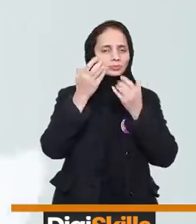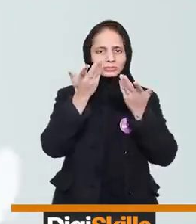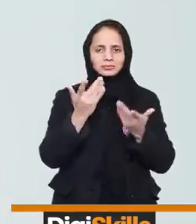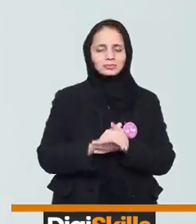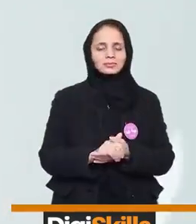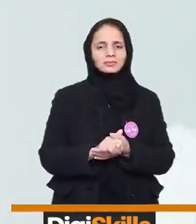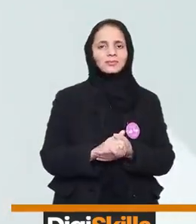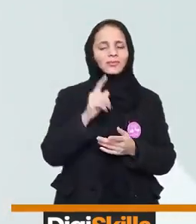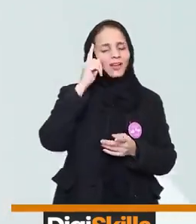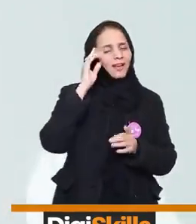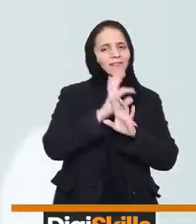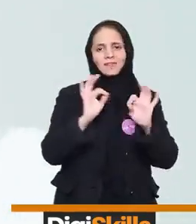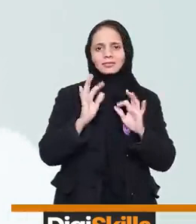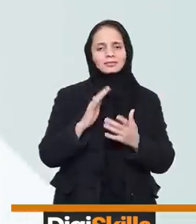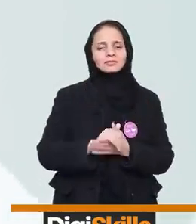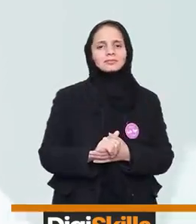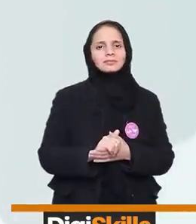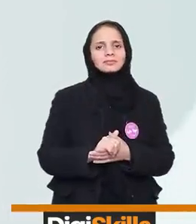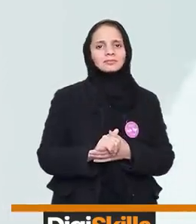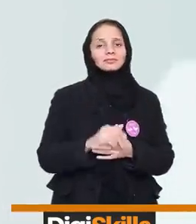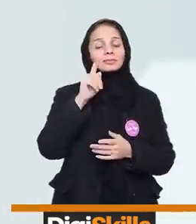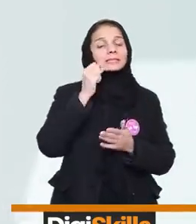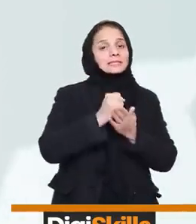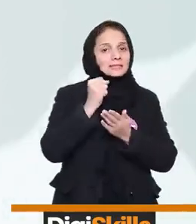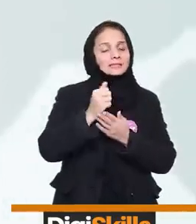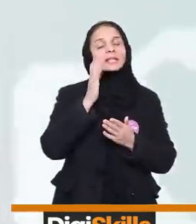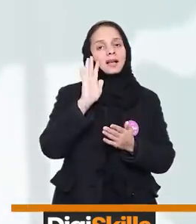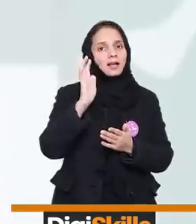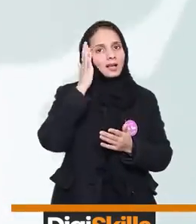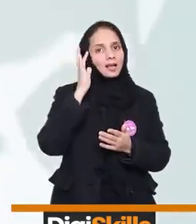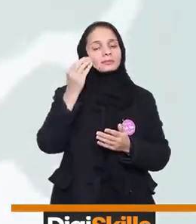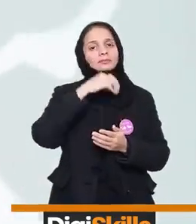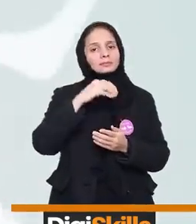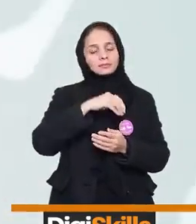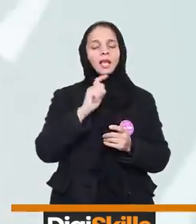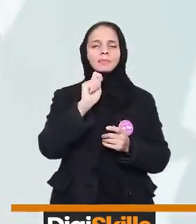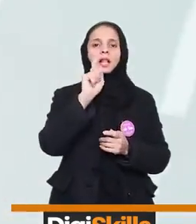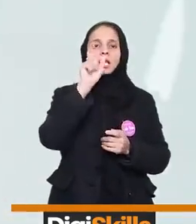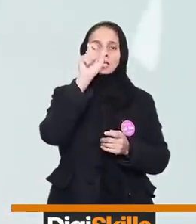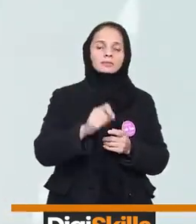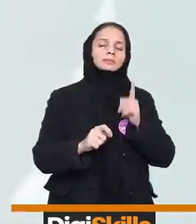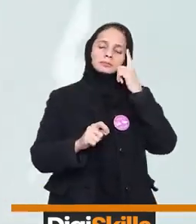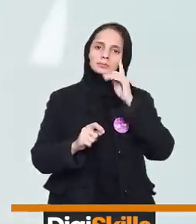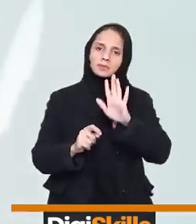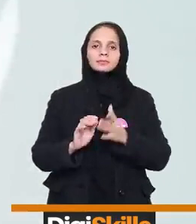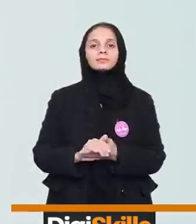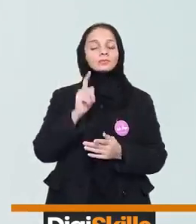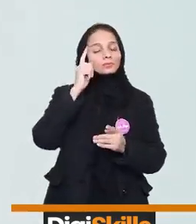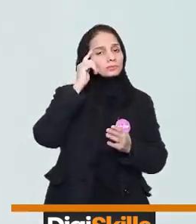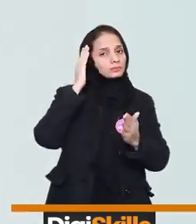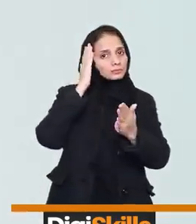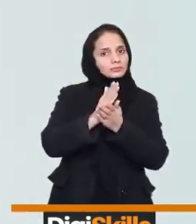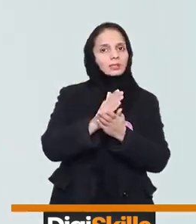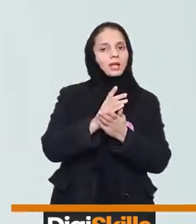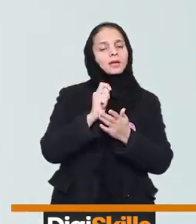ہیں. انسٹیڈ یو آر ایفیشینٹلی پروفیشینٹ ان ون اسکل سیٹ، اور اسی کی